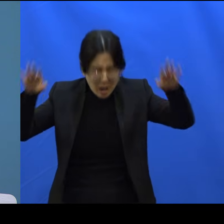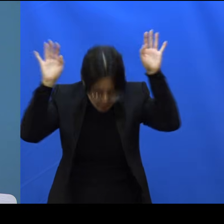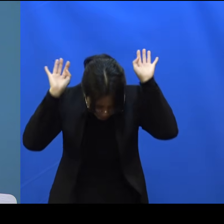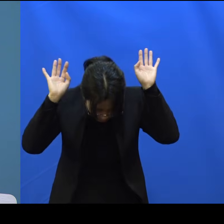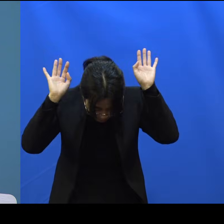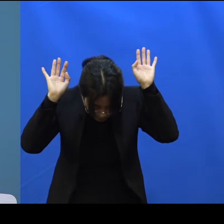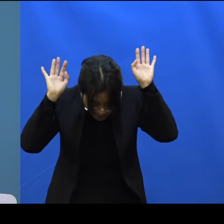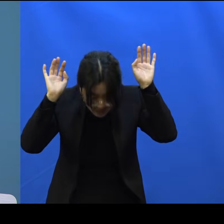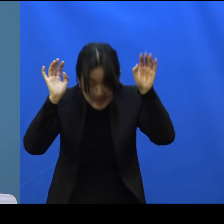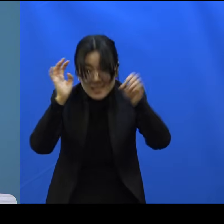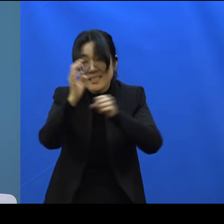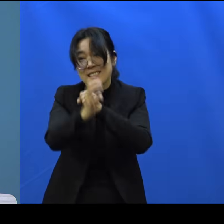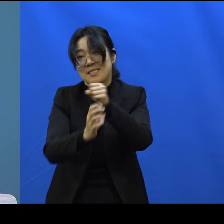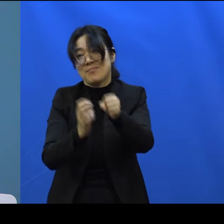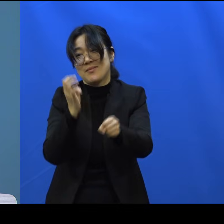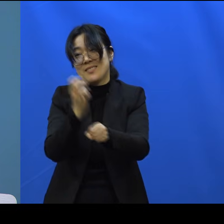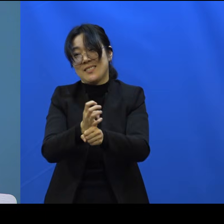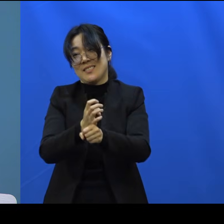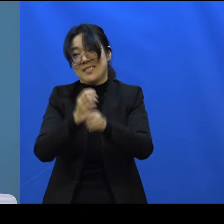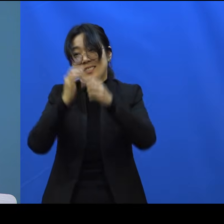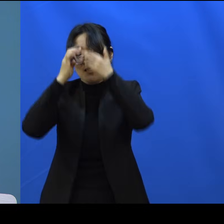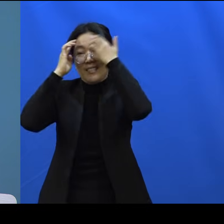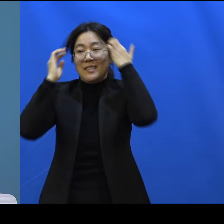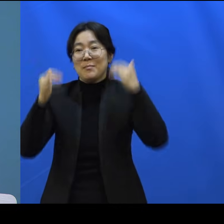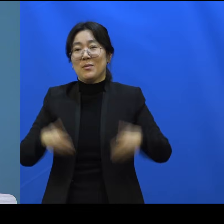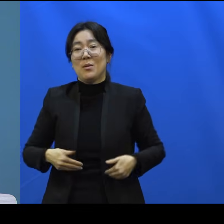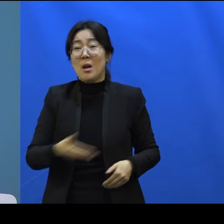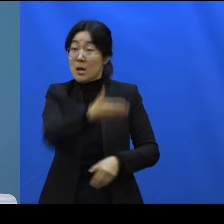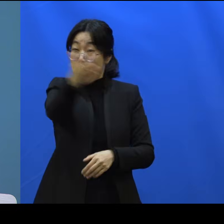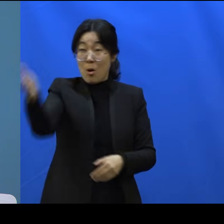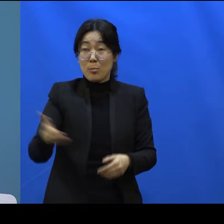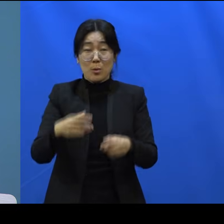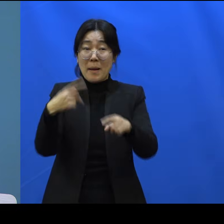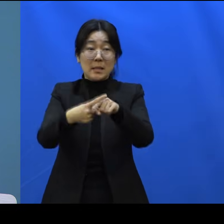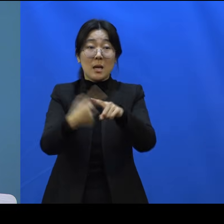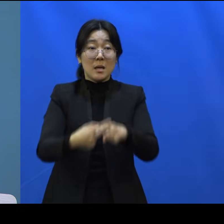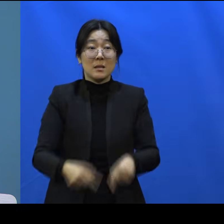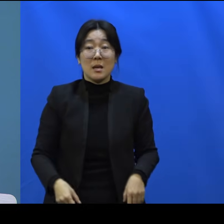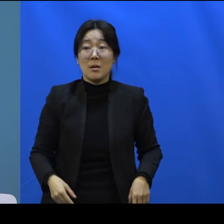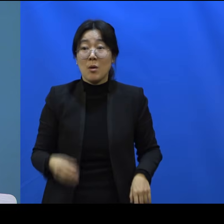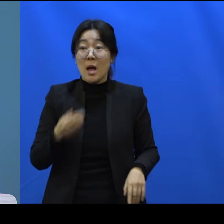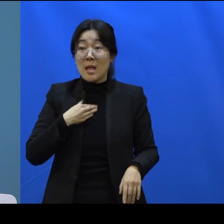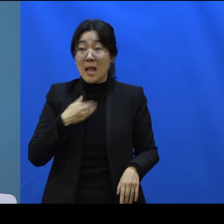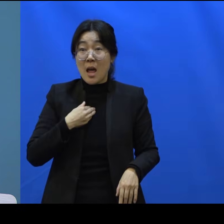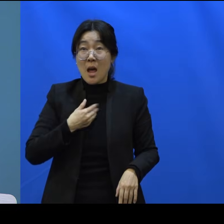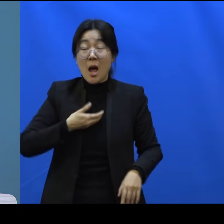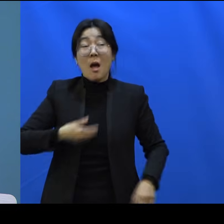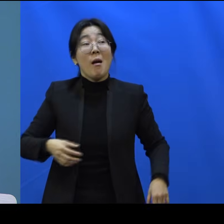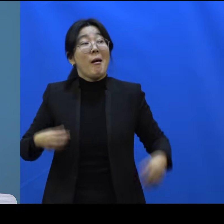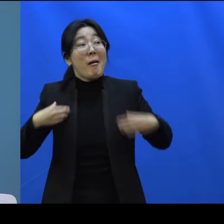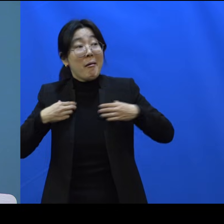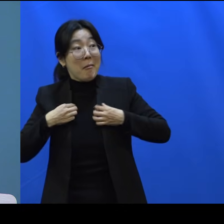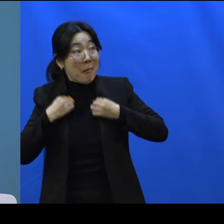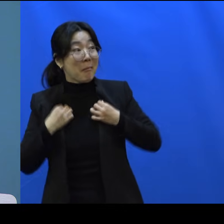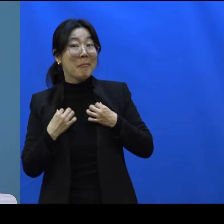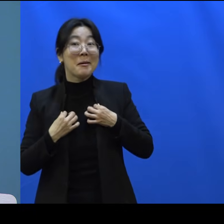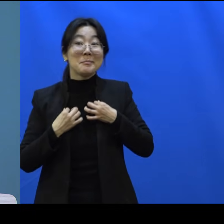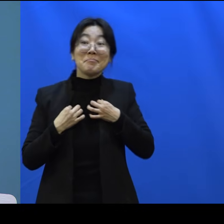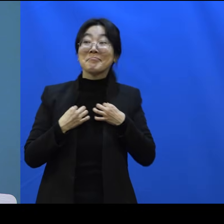세상을. 그러니까 발악을 하고, 고집을 피우고, 자만하고, 자랑하고,